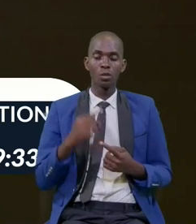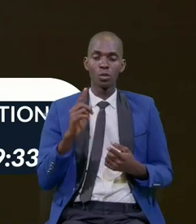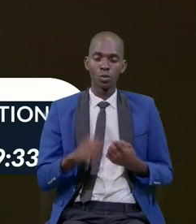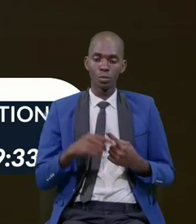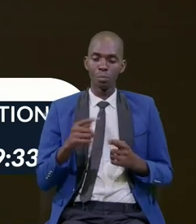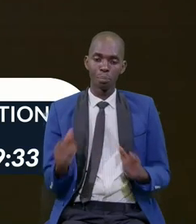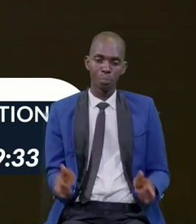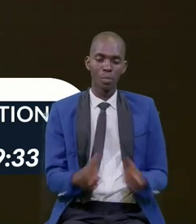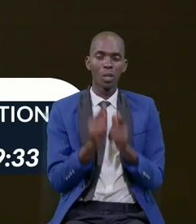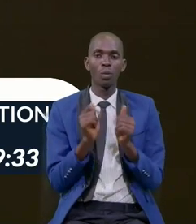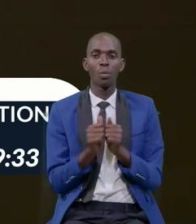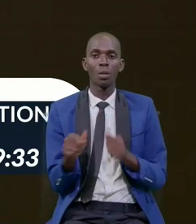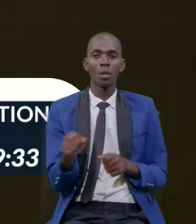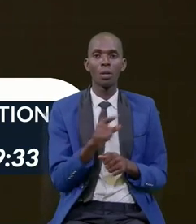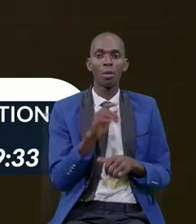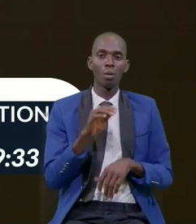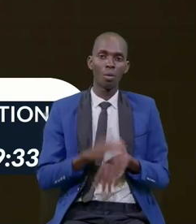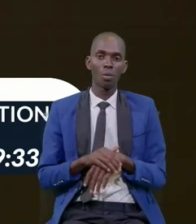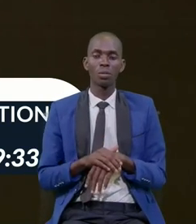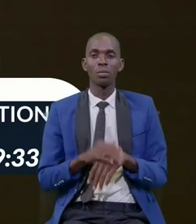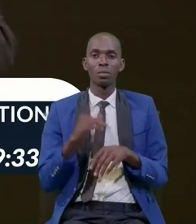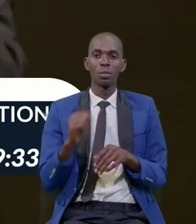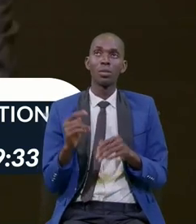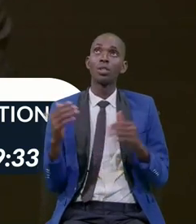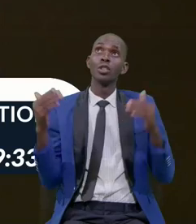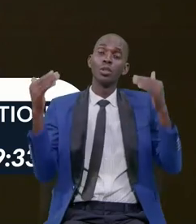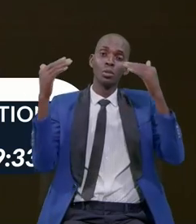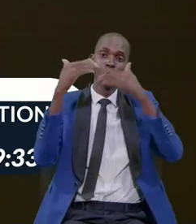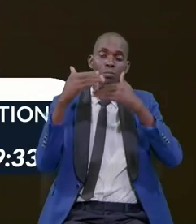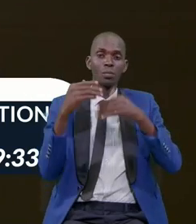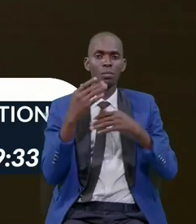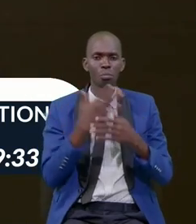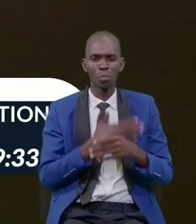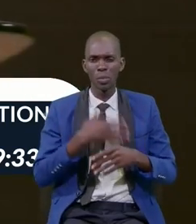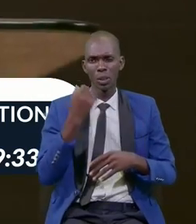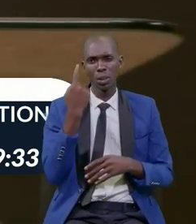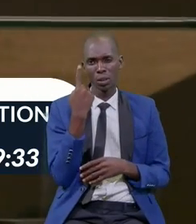Rahab monta vers eux sur le toit. Comprenez ici,